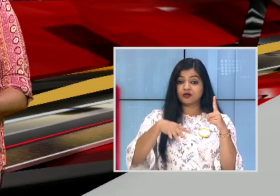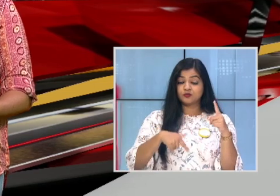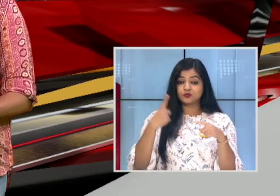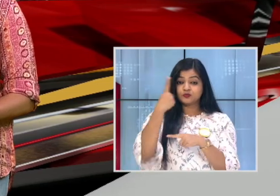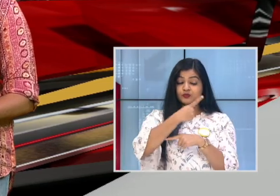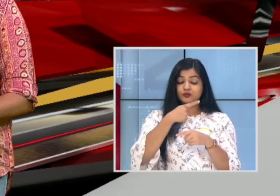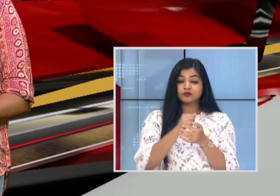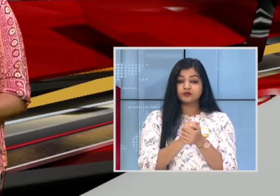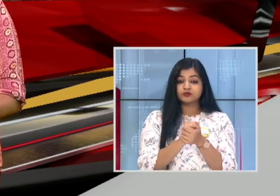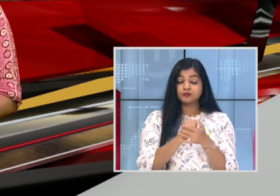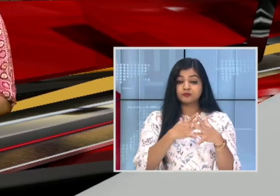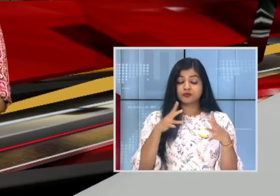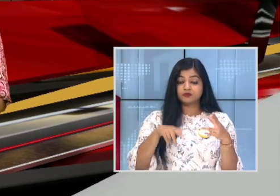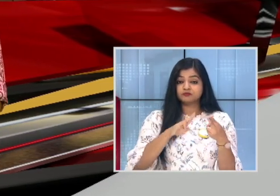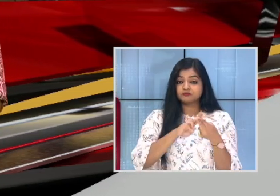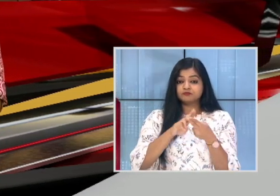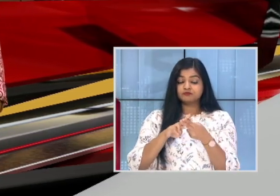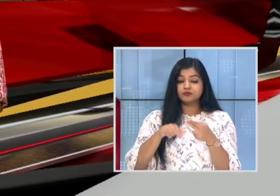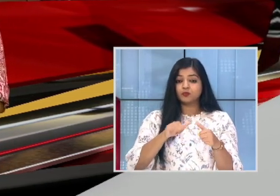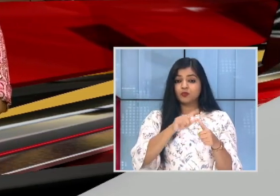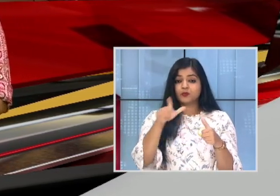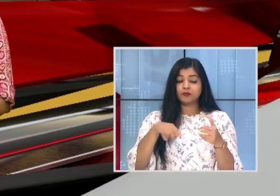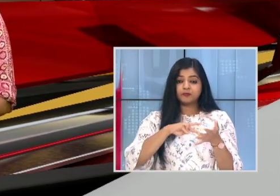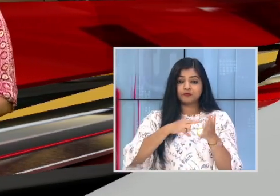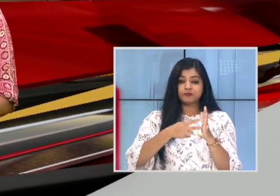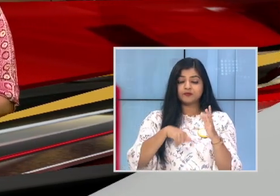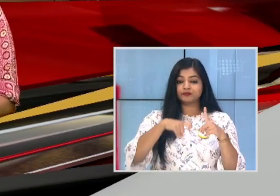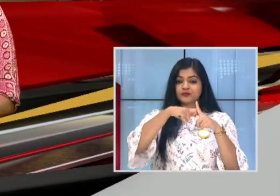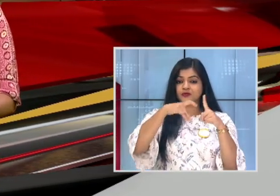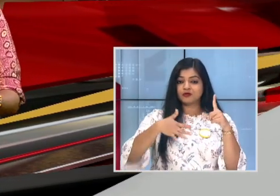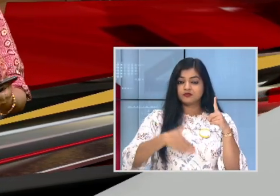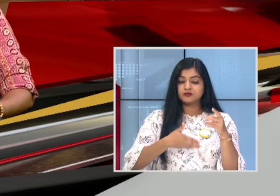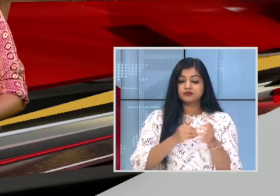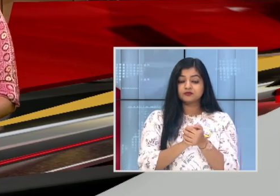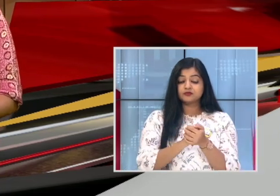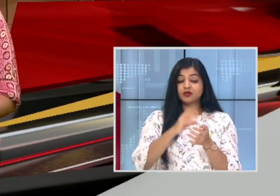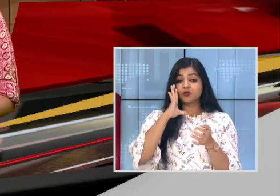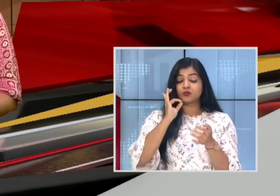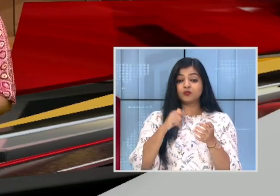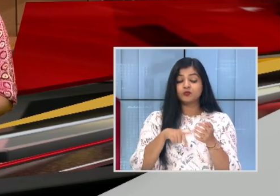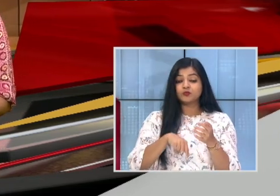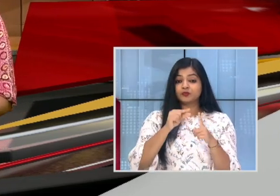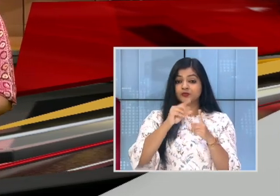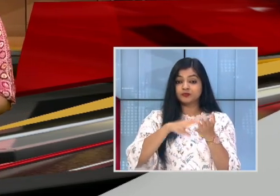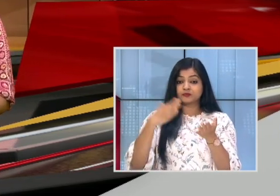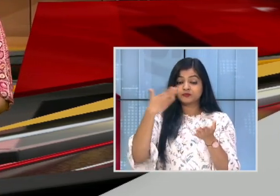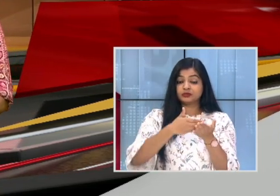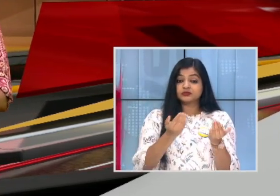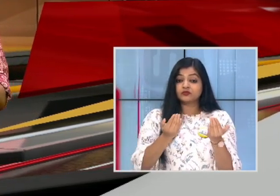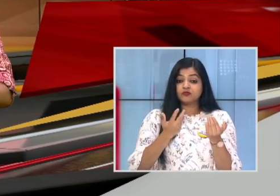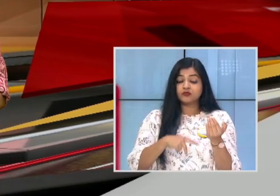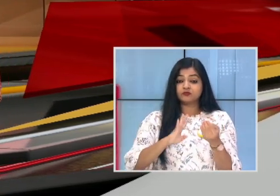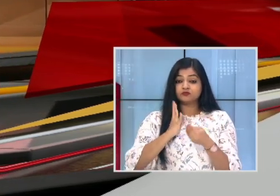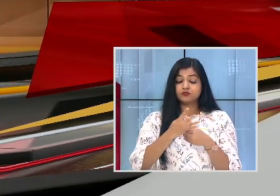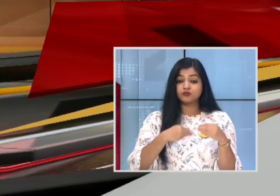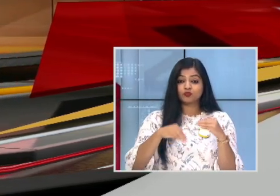വലിയ രീതിയിലുള്ള സജ്ജീകരണങ്ങൾ, വിപുലമായ സജ്ജീകരണങ്ങളാണ് ഒരുക്കിയിട്ടുള്ളത്. പ്രധാനമായും അദ്ദേഹത്തിൻ്റെ സുരക്ഷ അക്കാര്യത്തിലെല്ലാം തന്നെ.